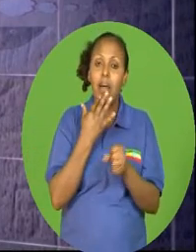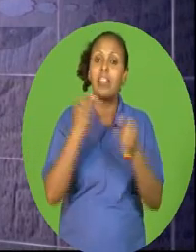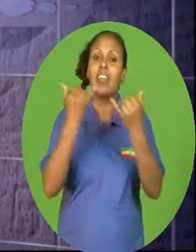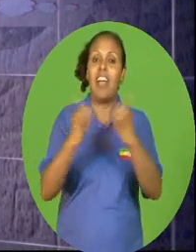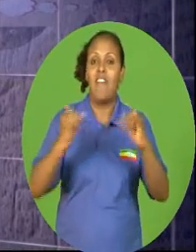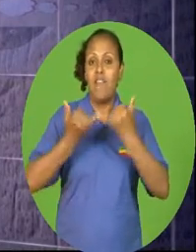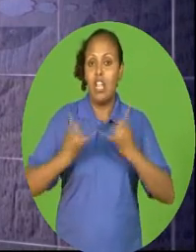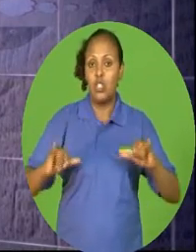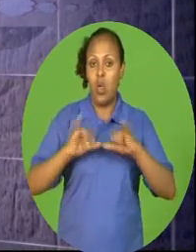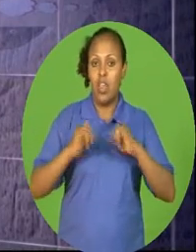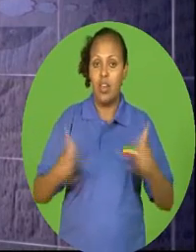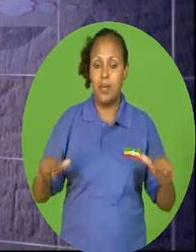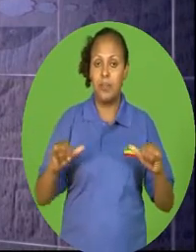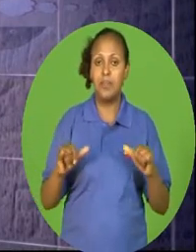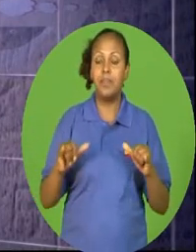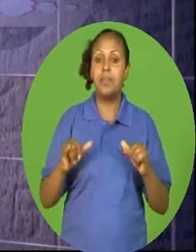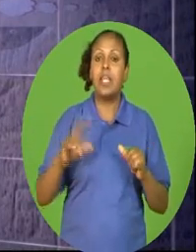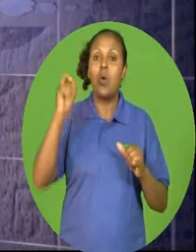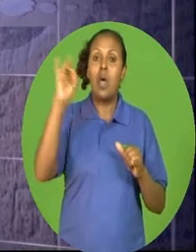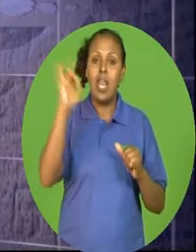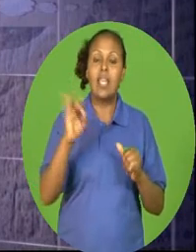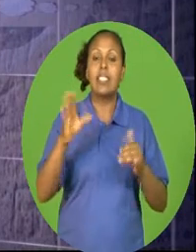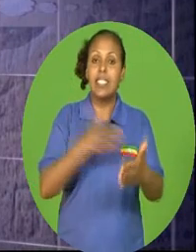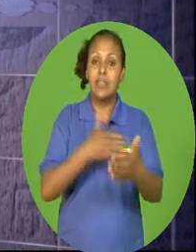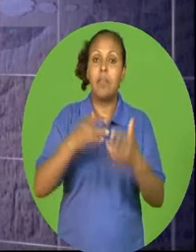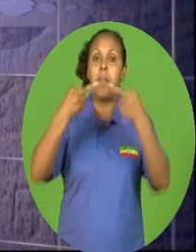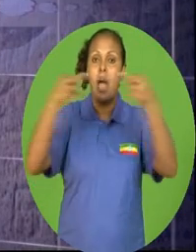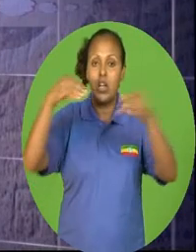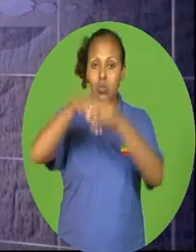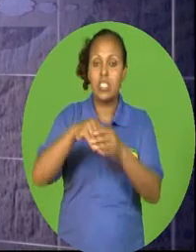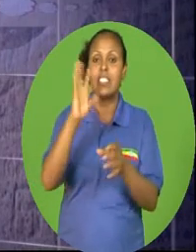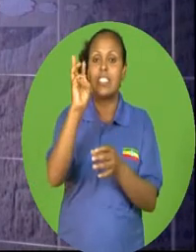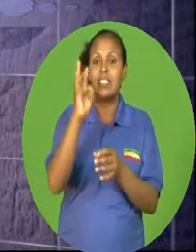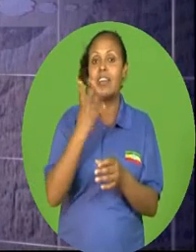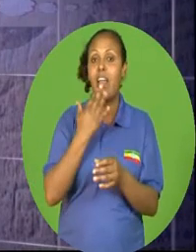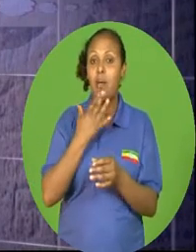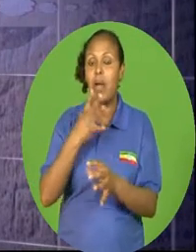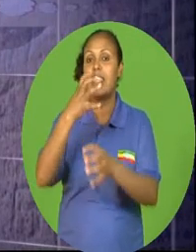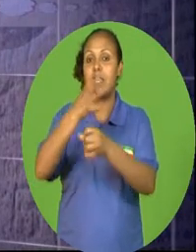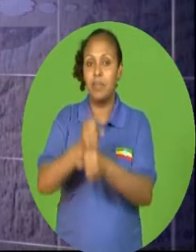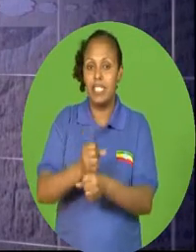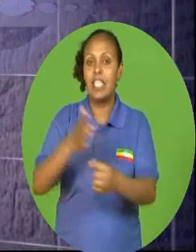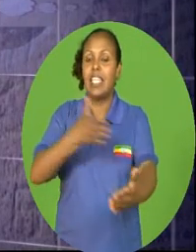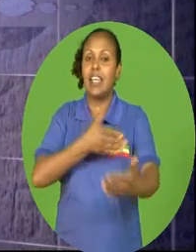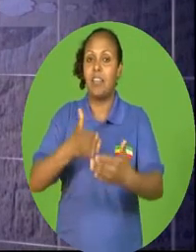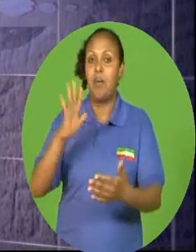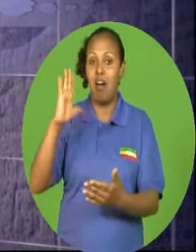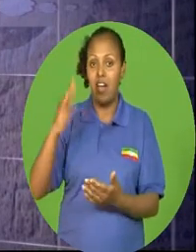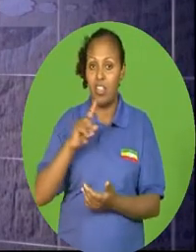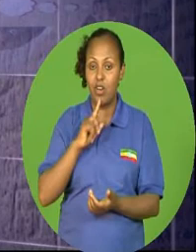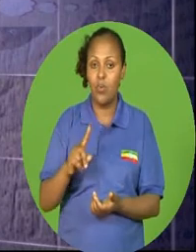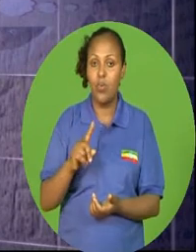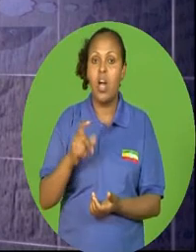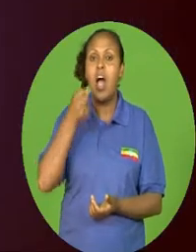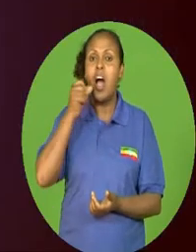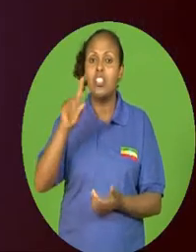በሚይዟቸው ቀለማት አንጻር እንከፋፍላቸዋለን። የወል ግጥም በሐረግ ውስጥ 6 ቀለማት የሚይዝ የግጥም